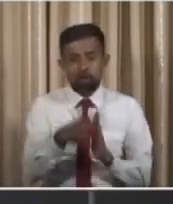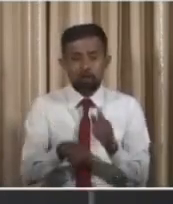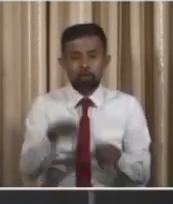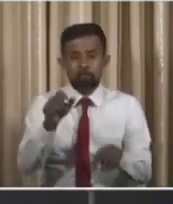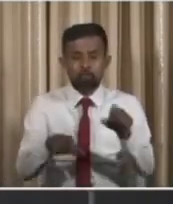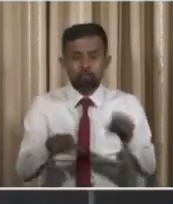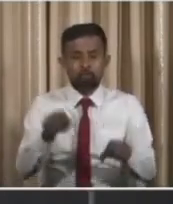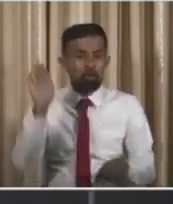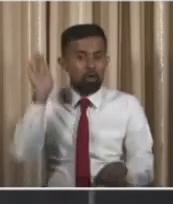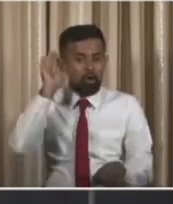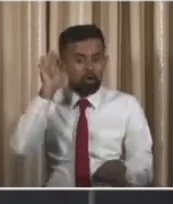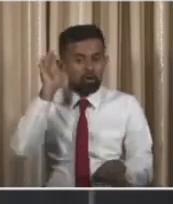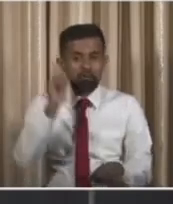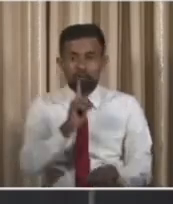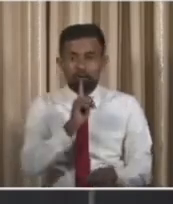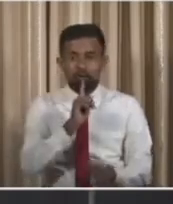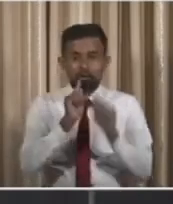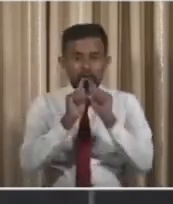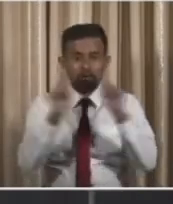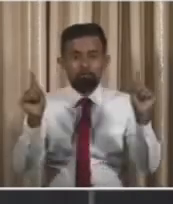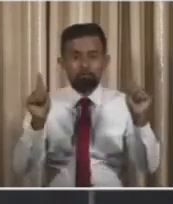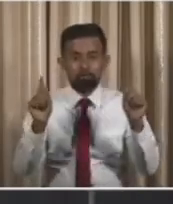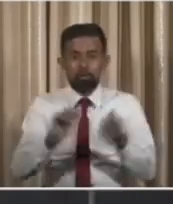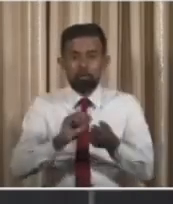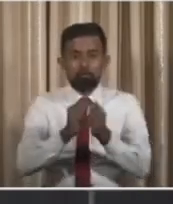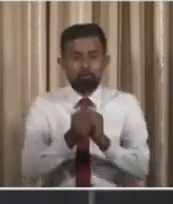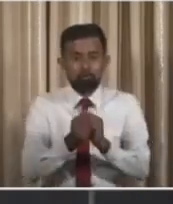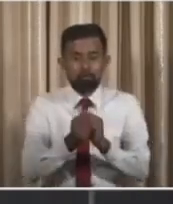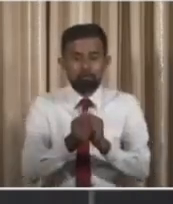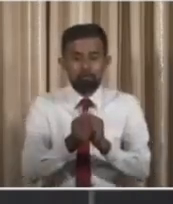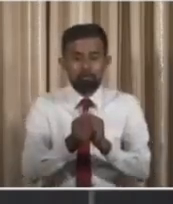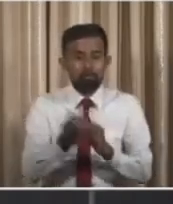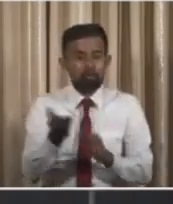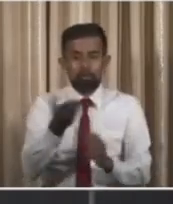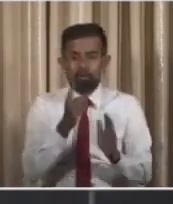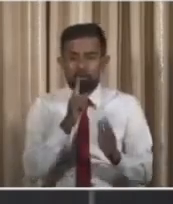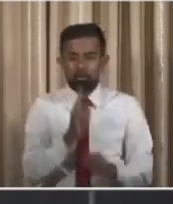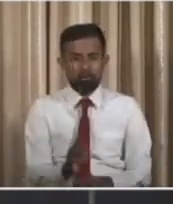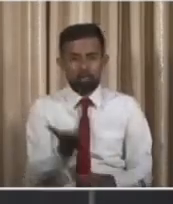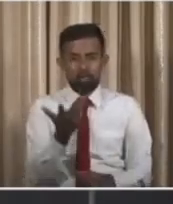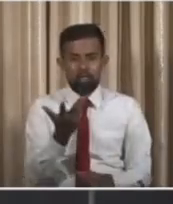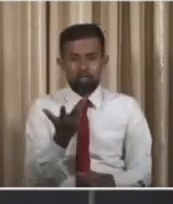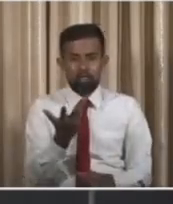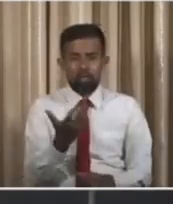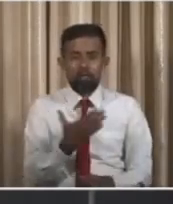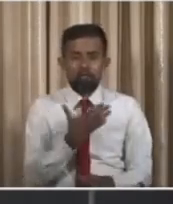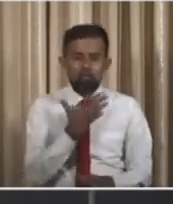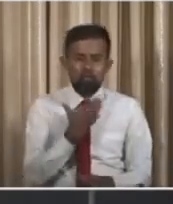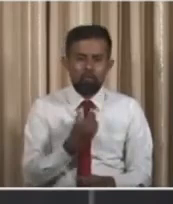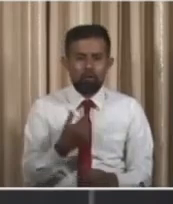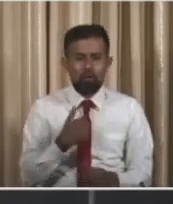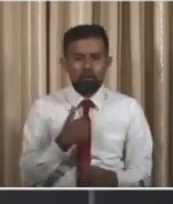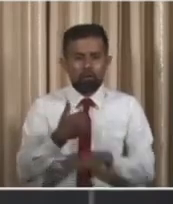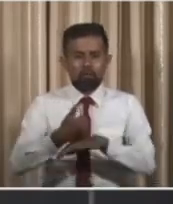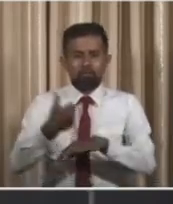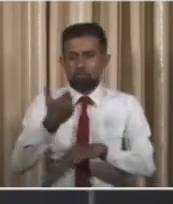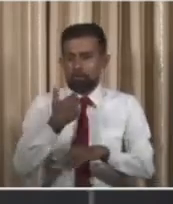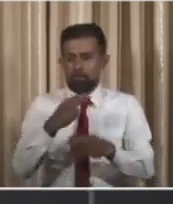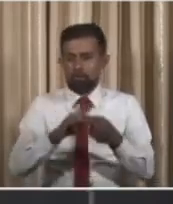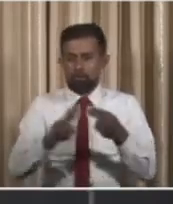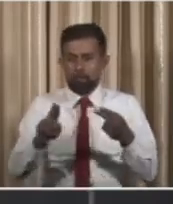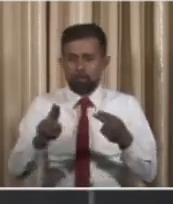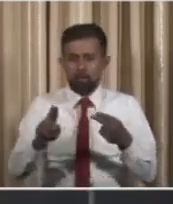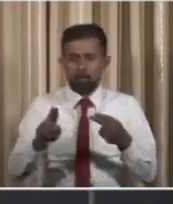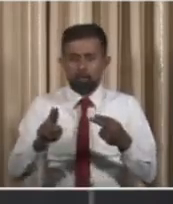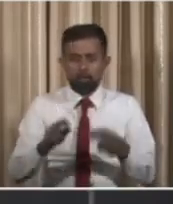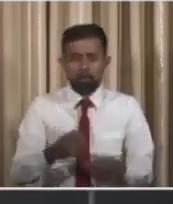awal dana kan apa kian ni. Api meka binas keran ni kira kohewat tila lana. Ini ni sa. Boru ata api de madaga han depa.